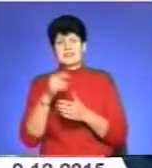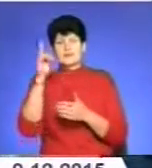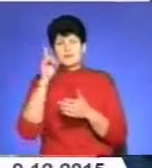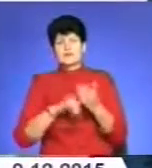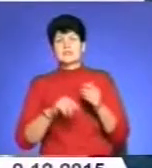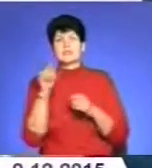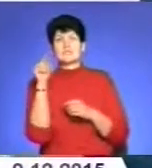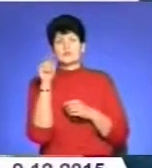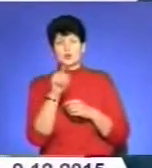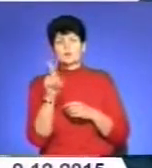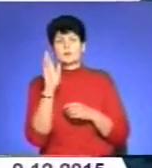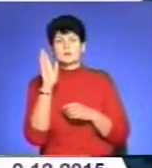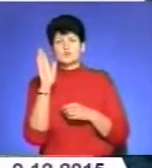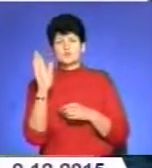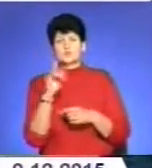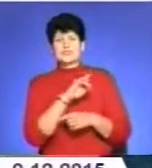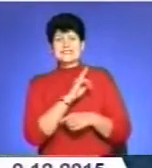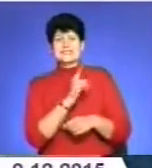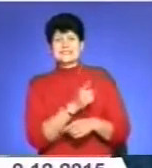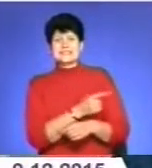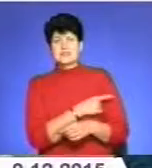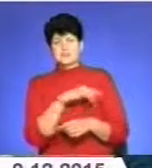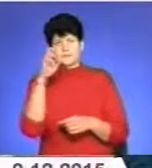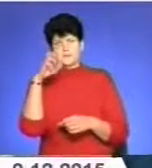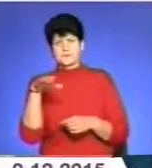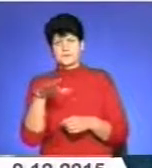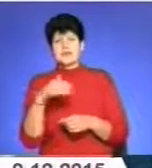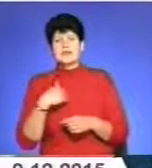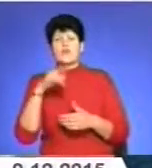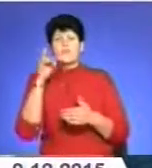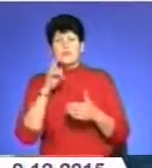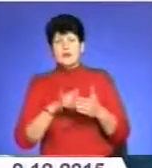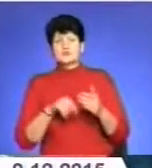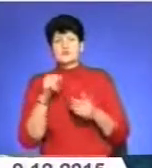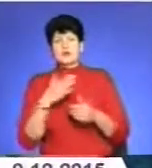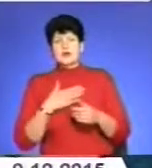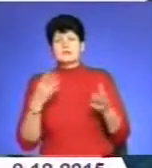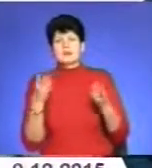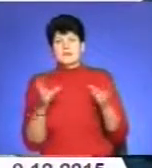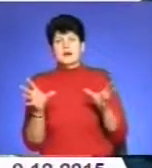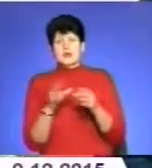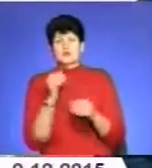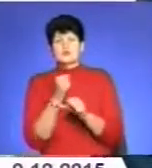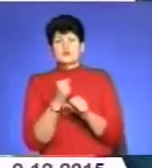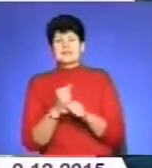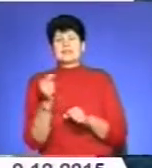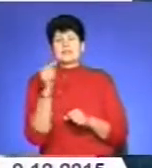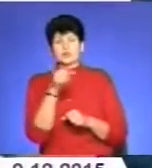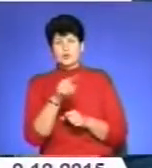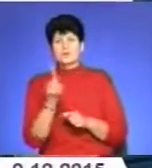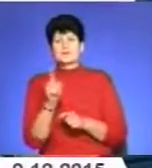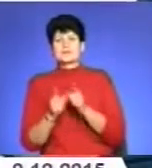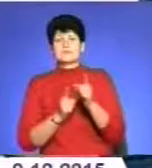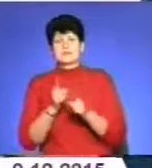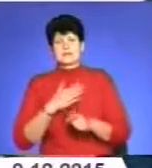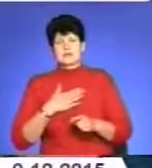що ми будемо сильною країною. І я впевнений, що нам треба разом працювати для того, щоб змінити нашу